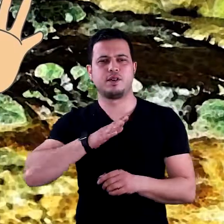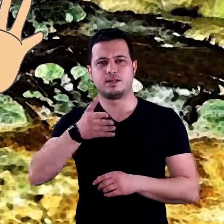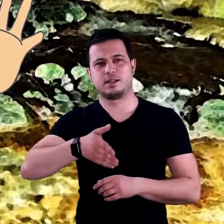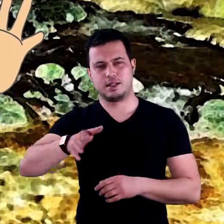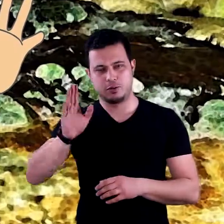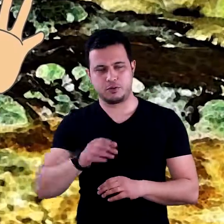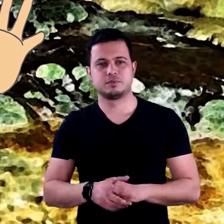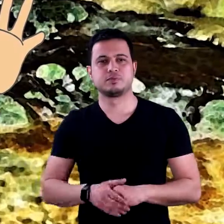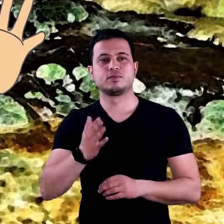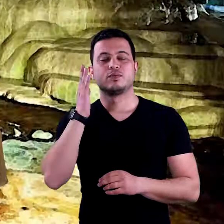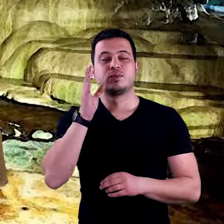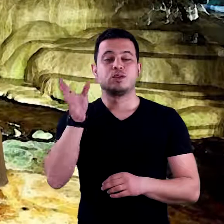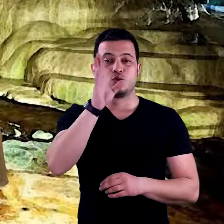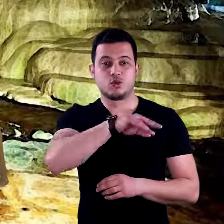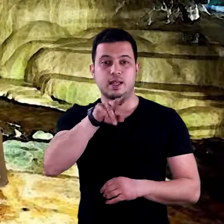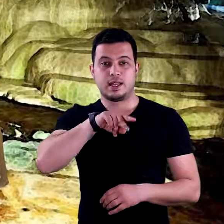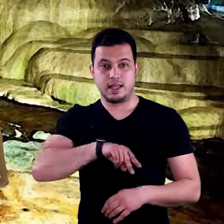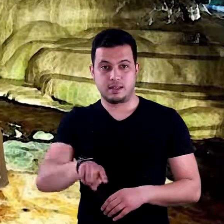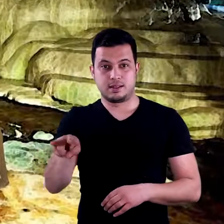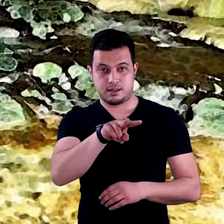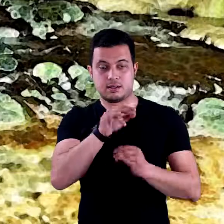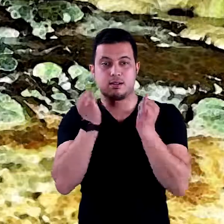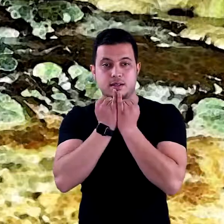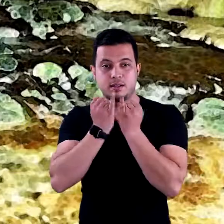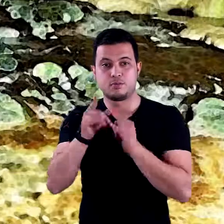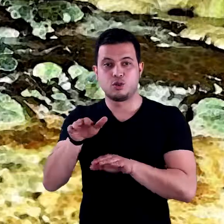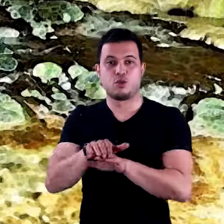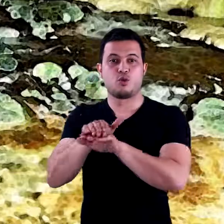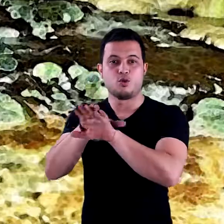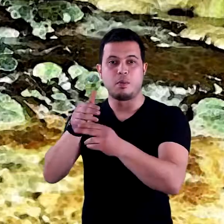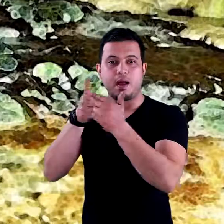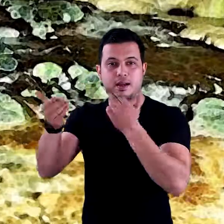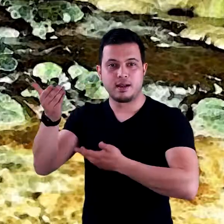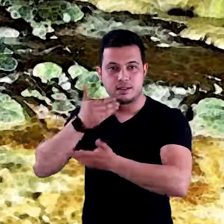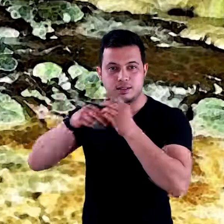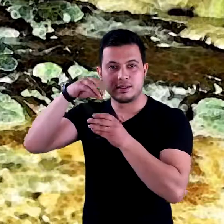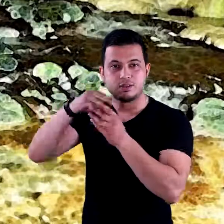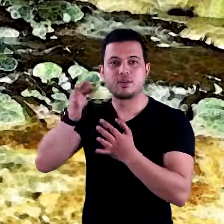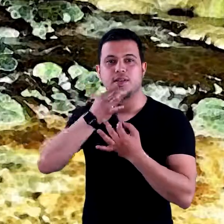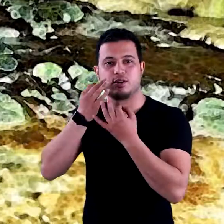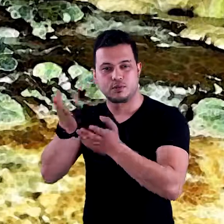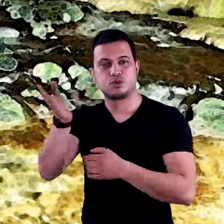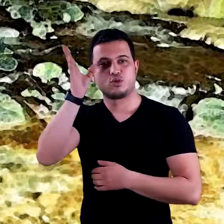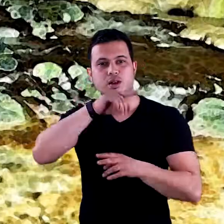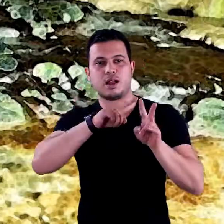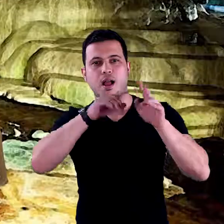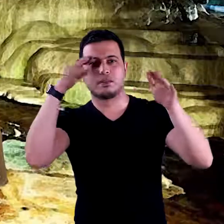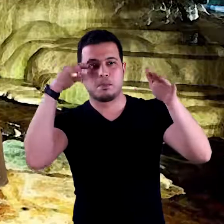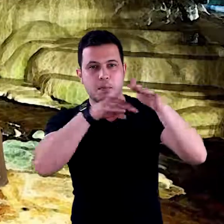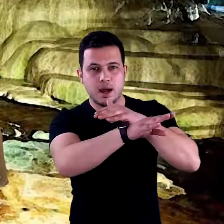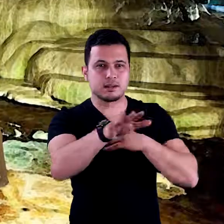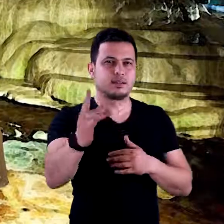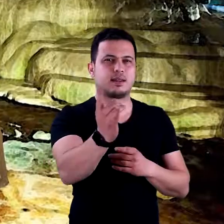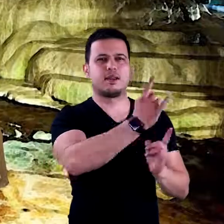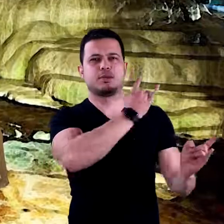İkizler bu güzel hikaye için kurbağaya teşekkür edip mağaranın o güzelliklerini iyice gezip gördüler. Sonra